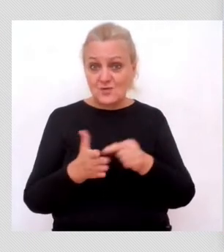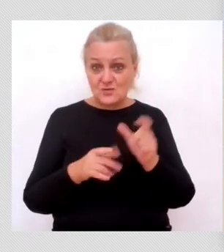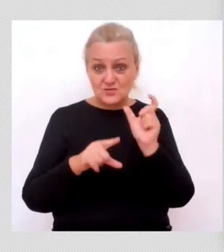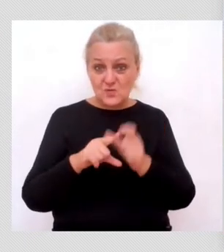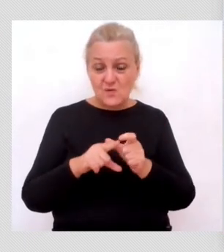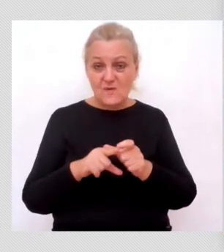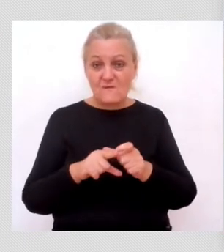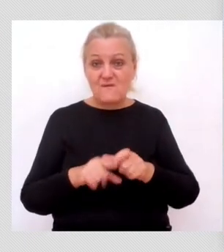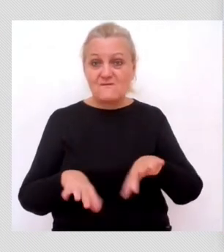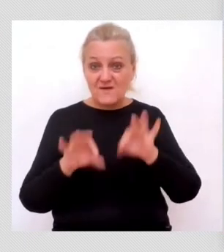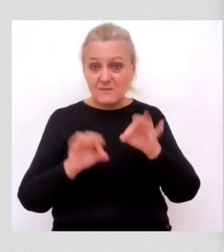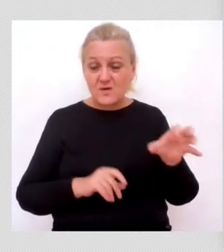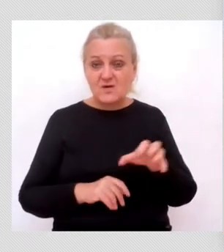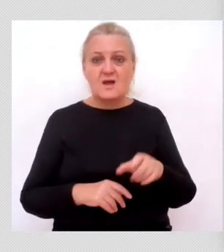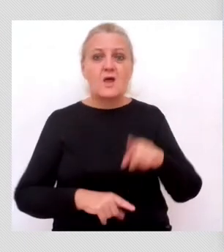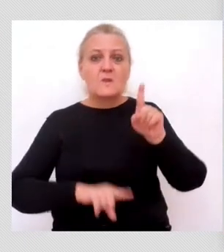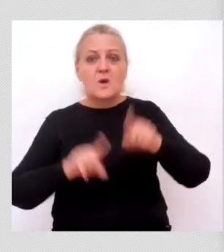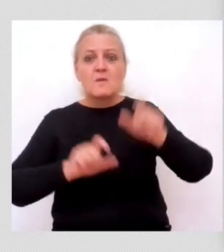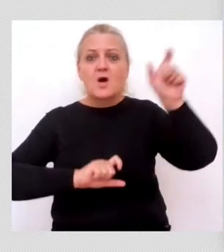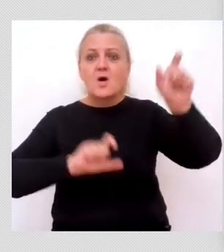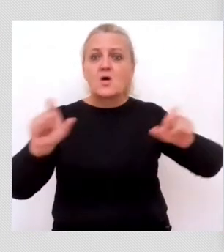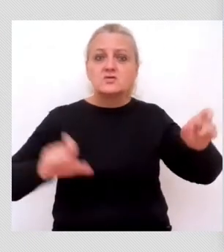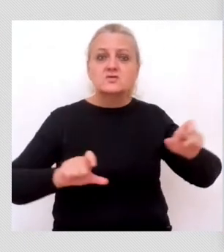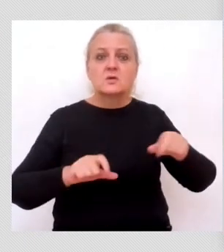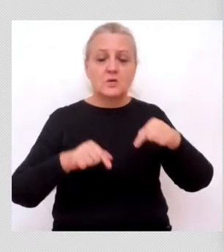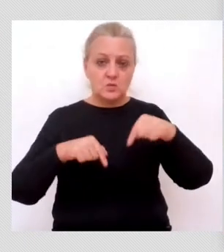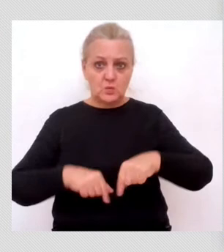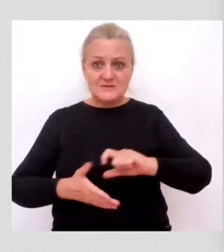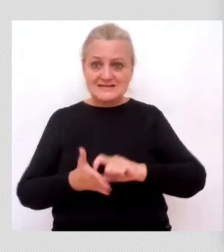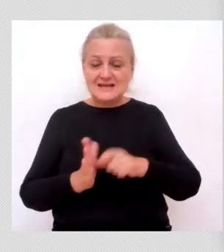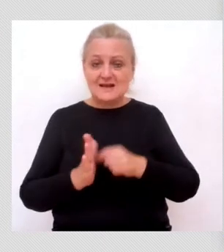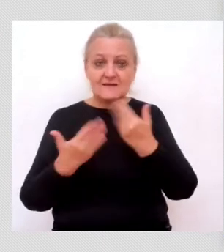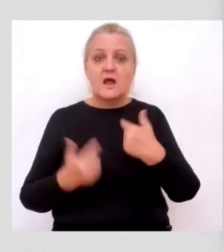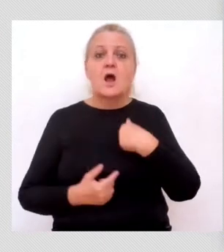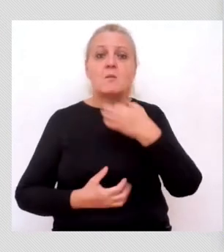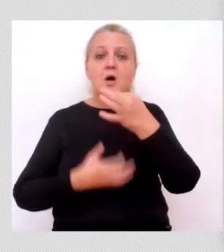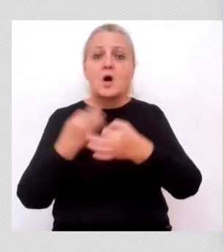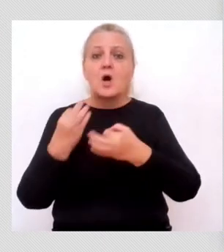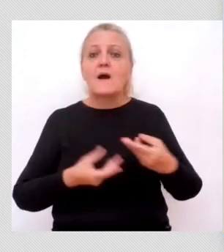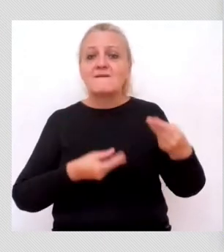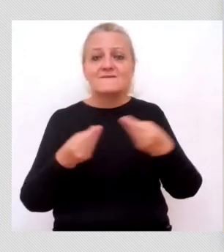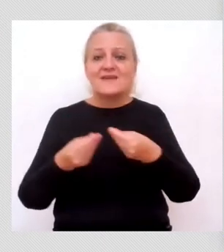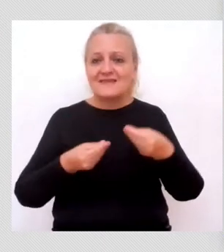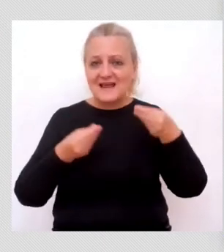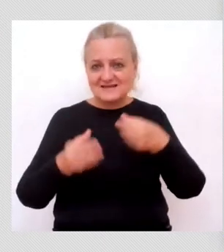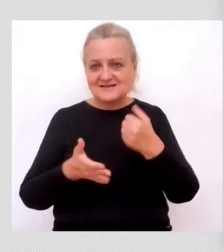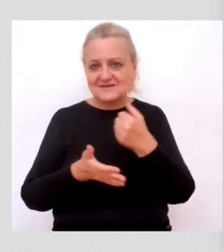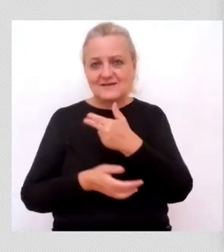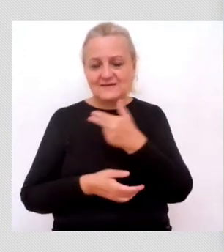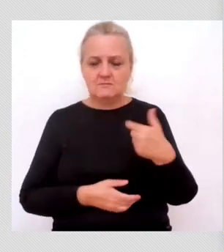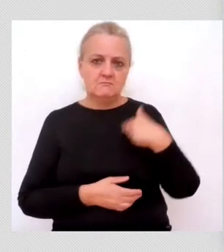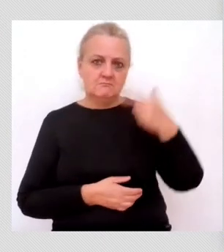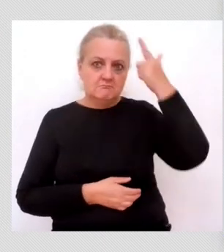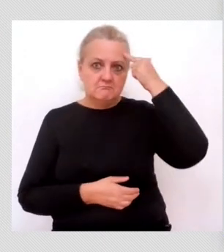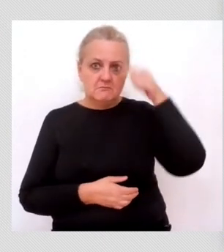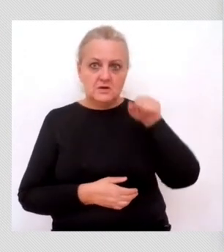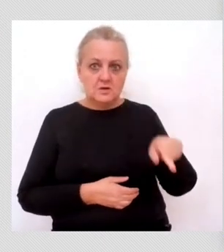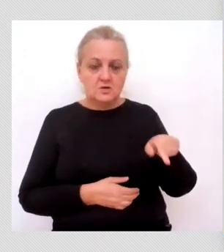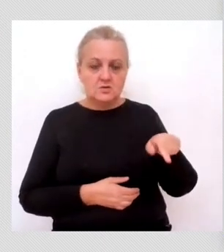to normalny odbiorca, który nie siedzi na tej sali i nie wie, że my mówimy o finansowaniu, myśli sobie, że po prostu